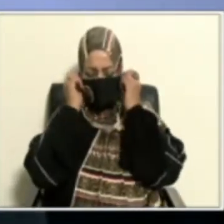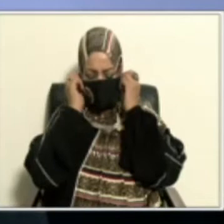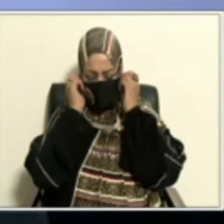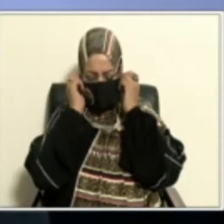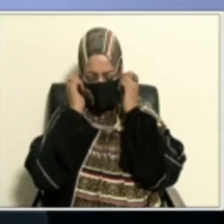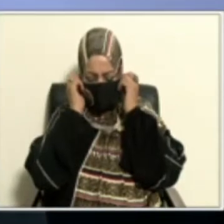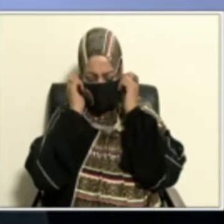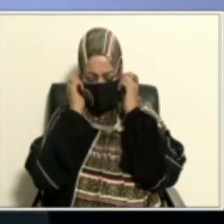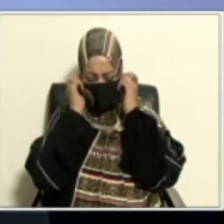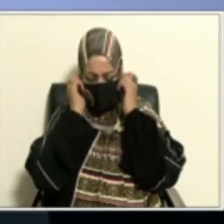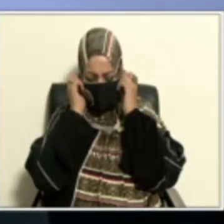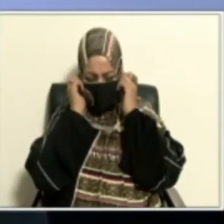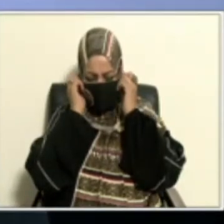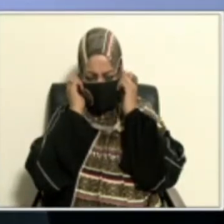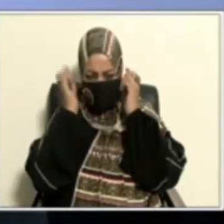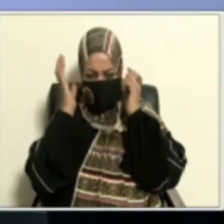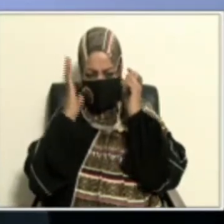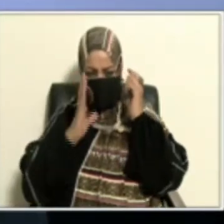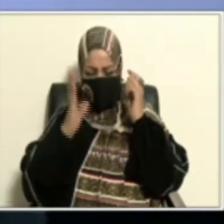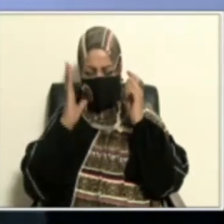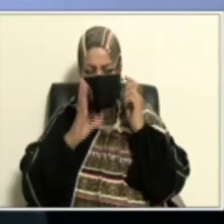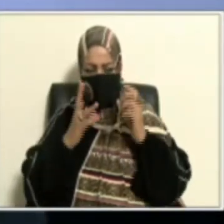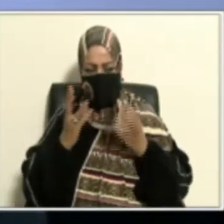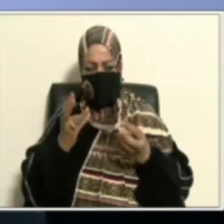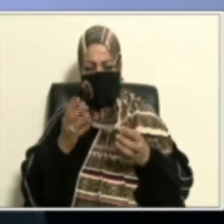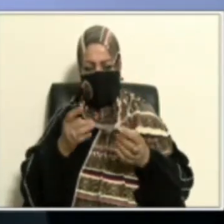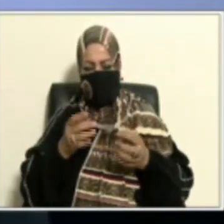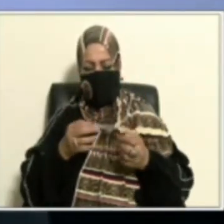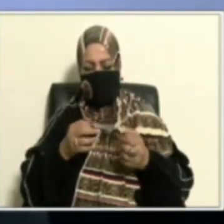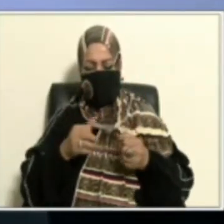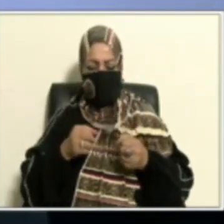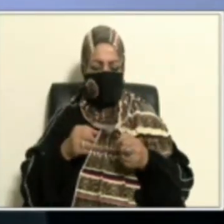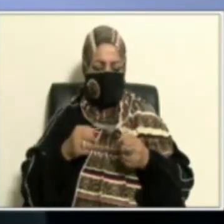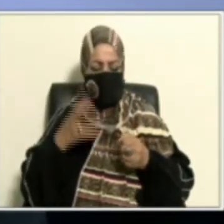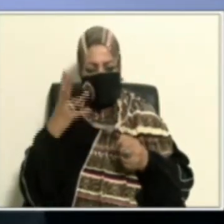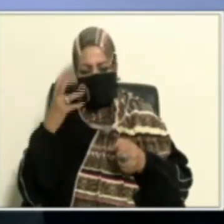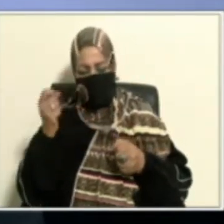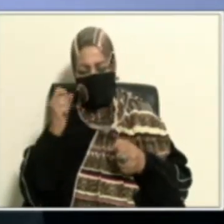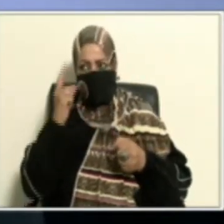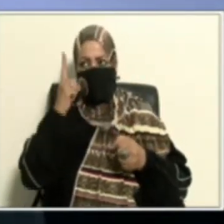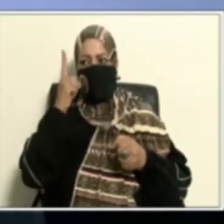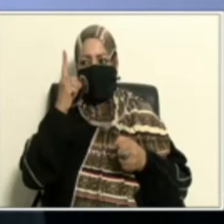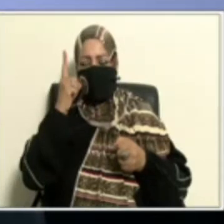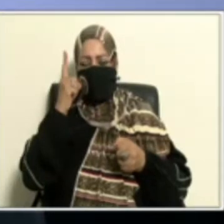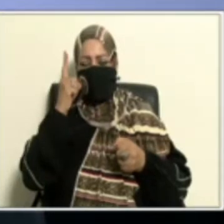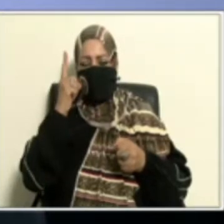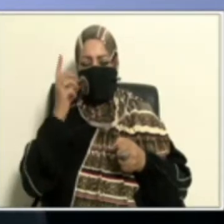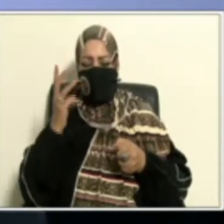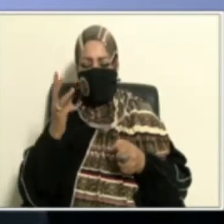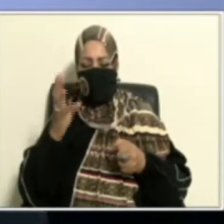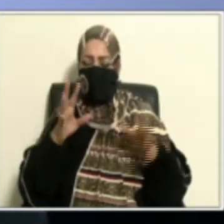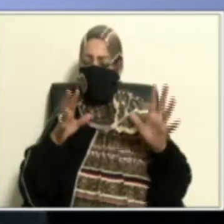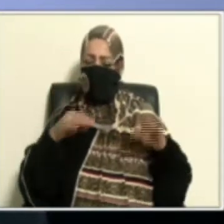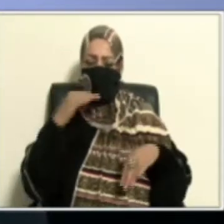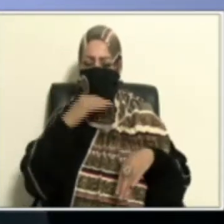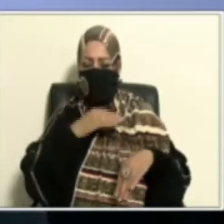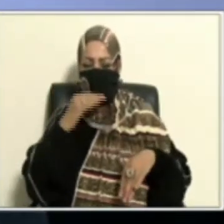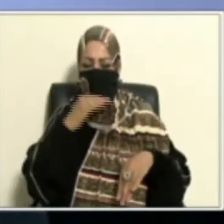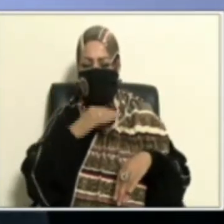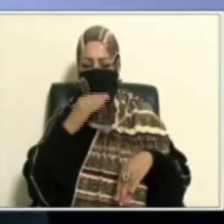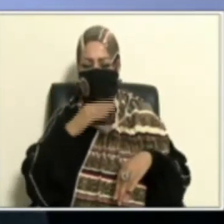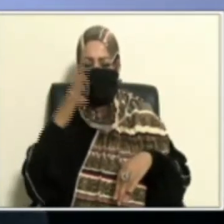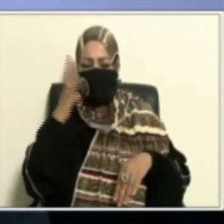ركعة، هنا يأتي بالركعة ويسلم ويسجد سجودا بعديا. أما إذا